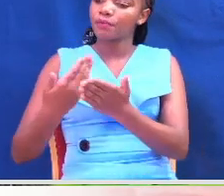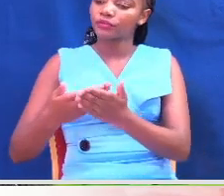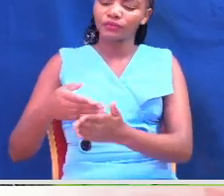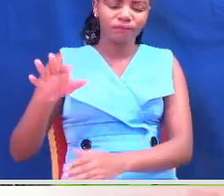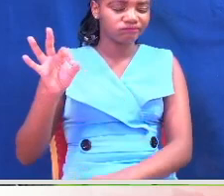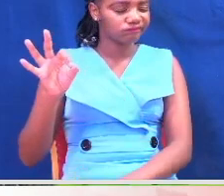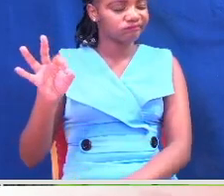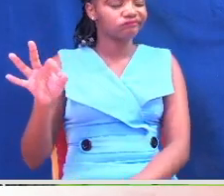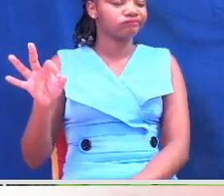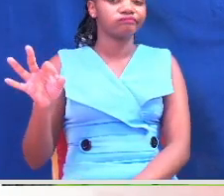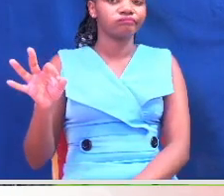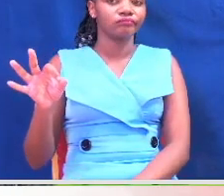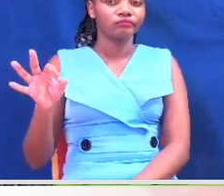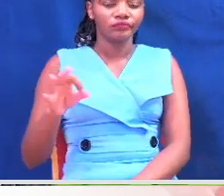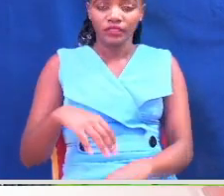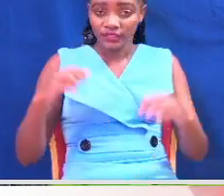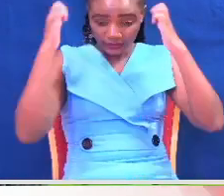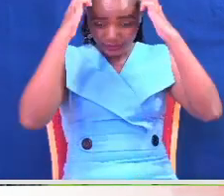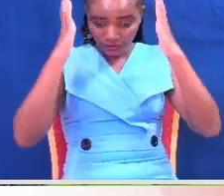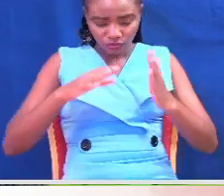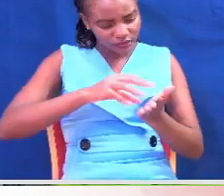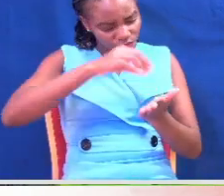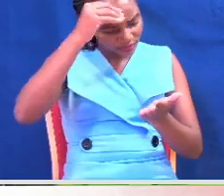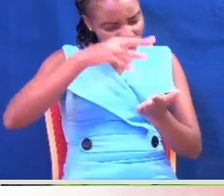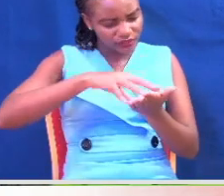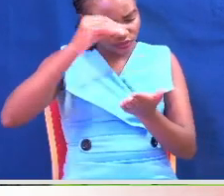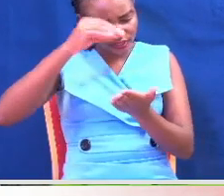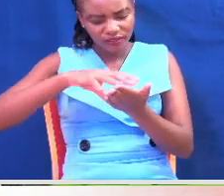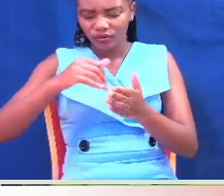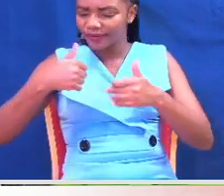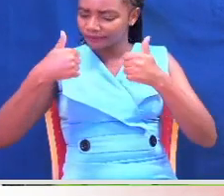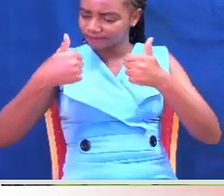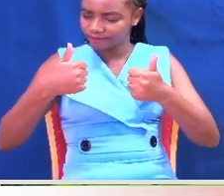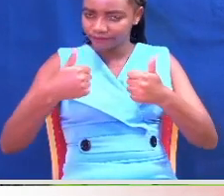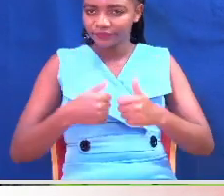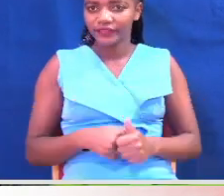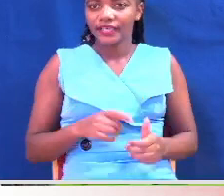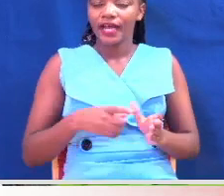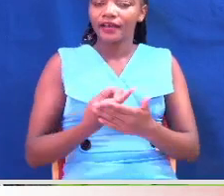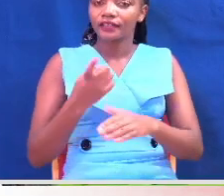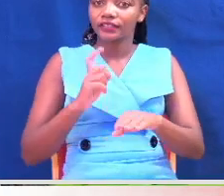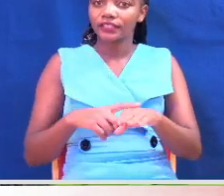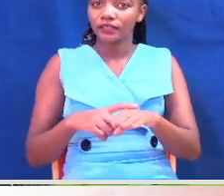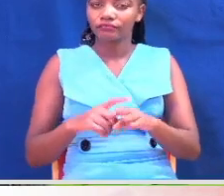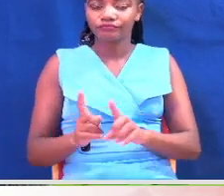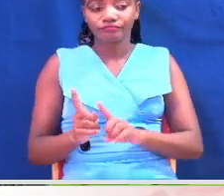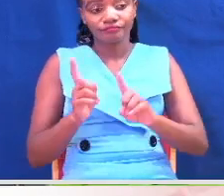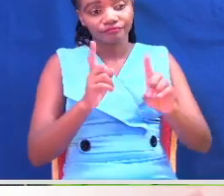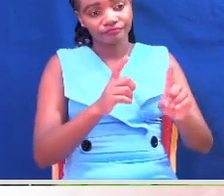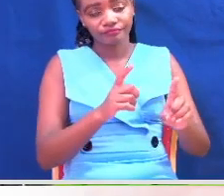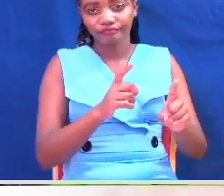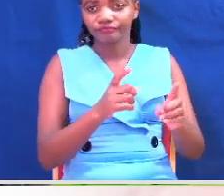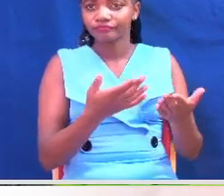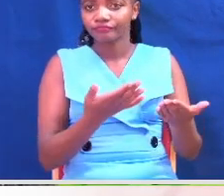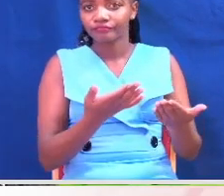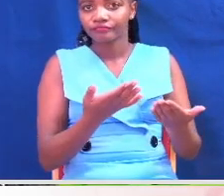azamie afanye kwa uketo yale masomo ambayo anaenda kufunza kule nje. Kwa hivyo akiingia kwenye BA ama